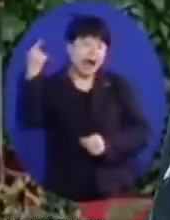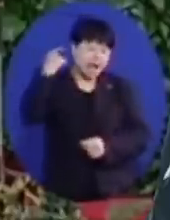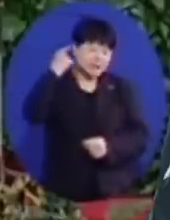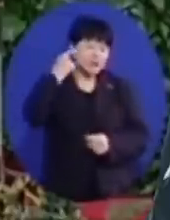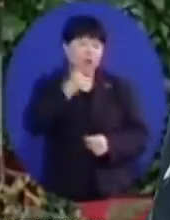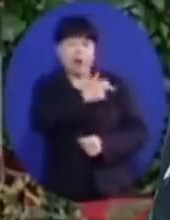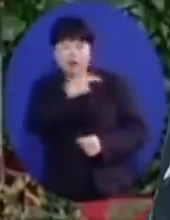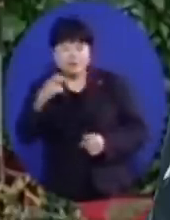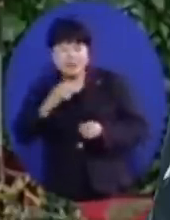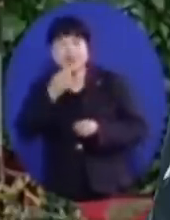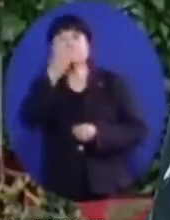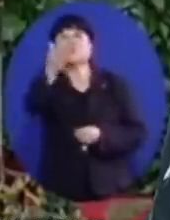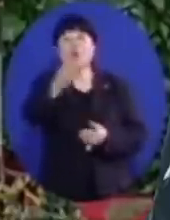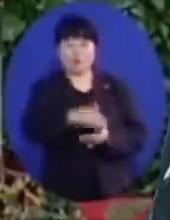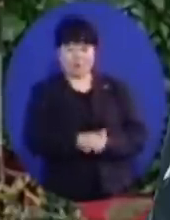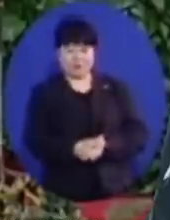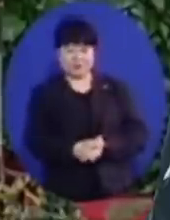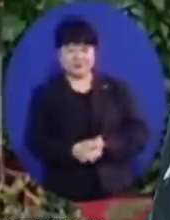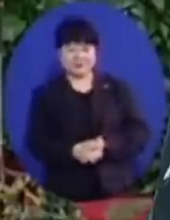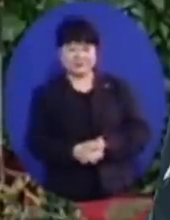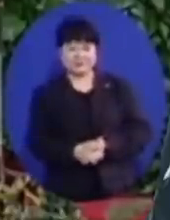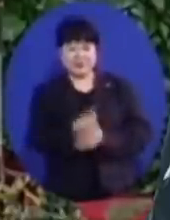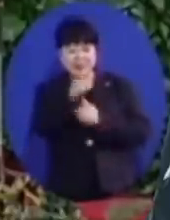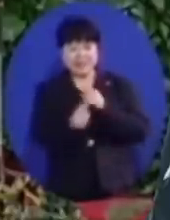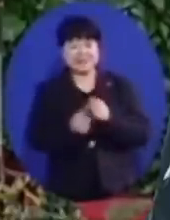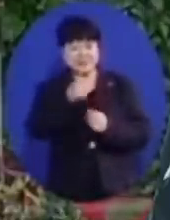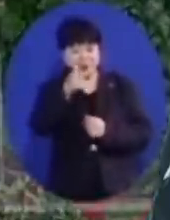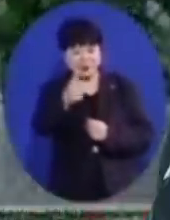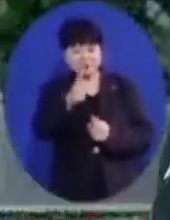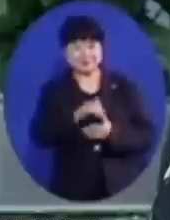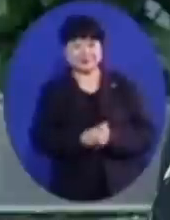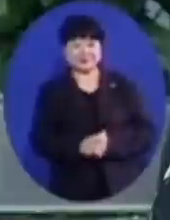훨씬 응답을 잘 하시더라고요 하나님도